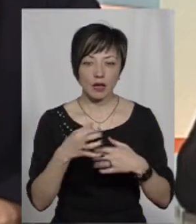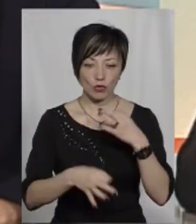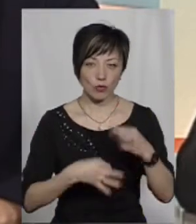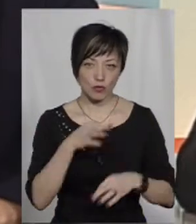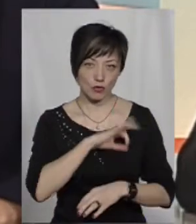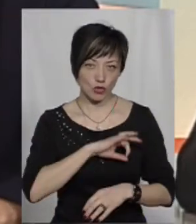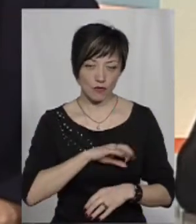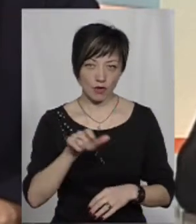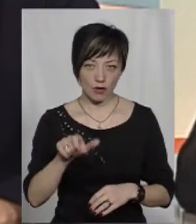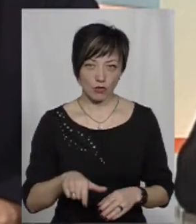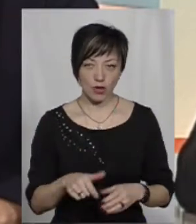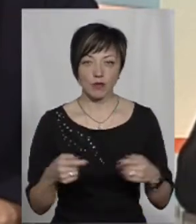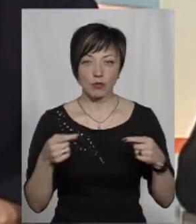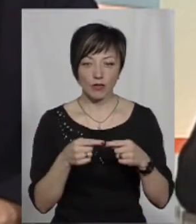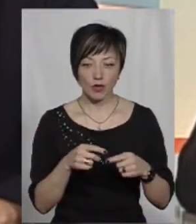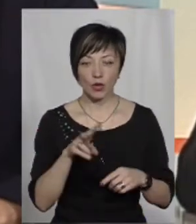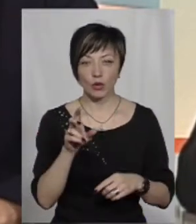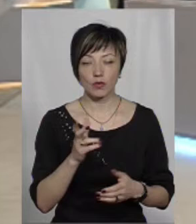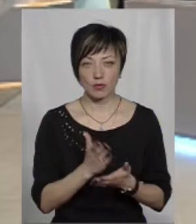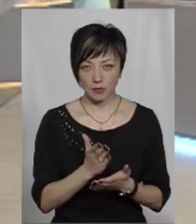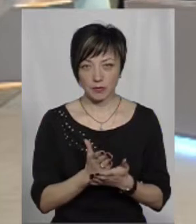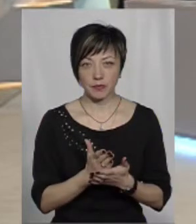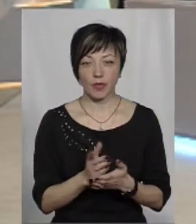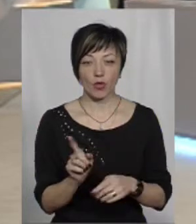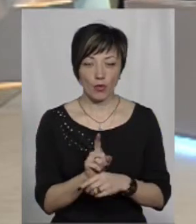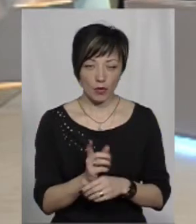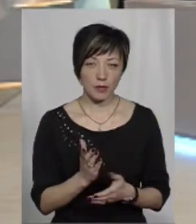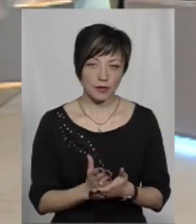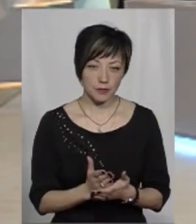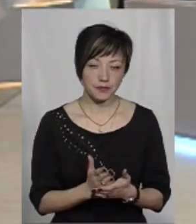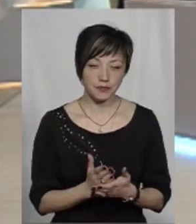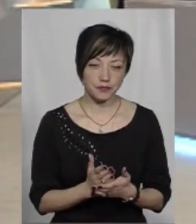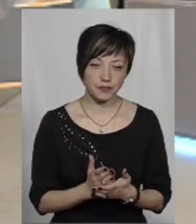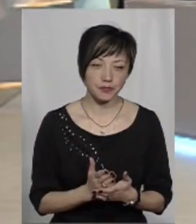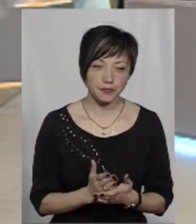середньодобовому споживанню. Відповідно, у людини є якісь норми, да, є норма.